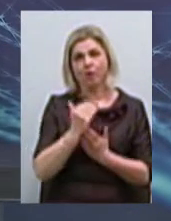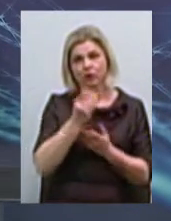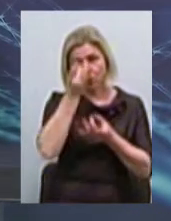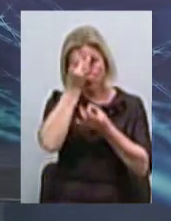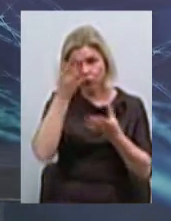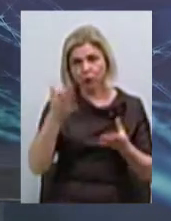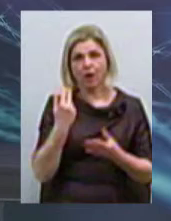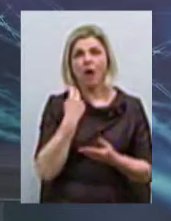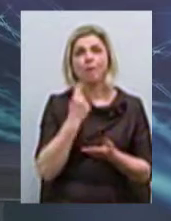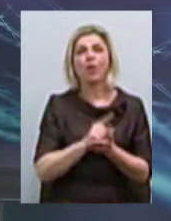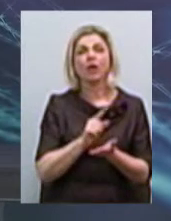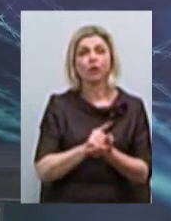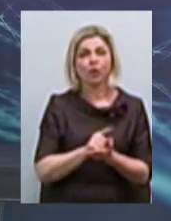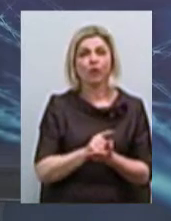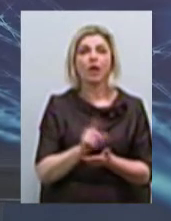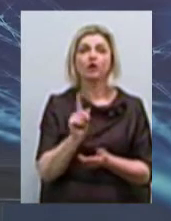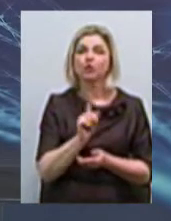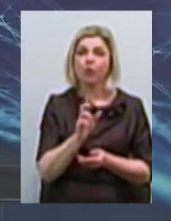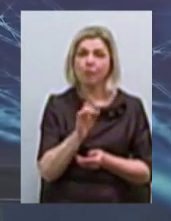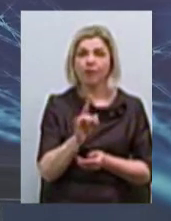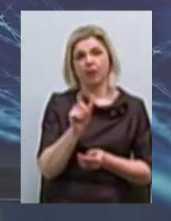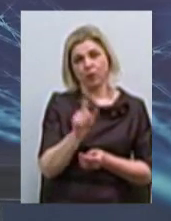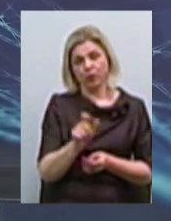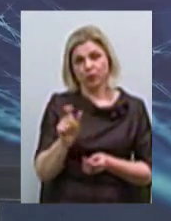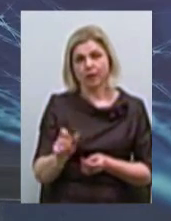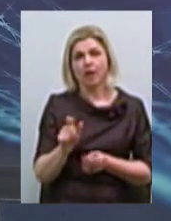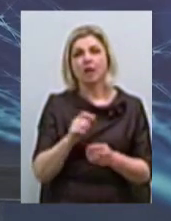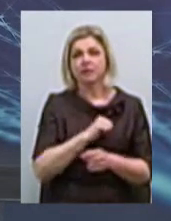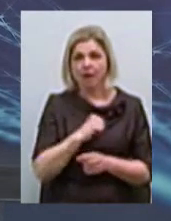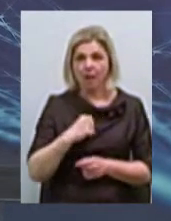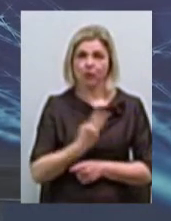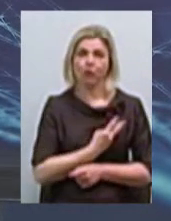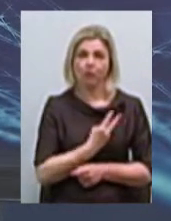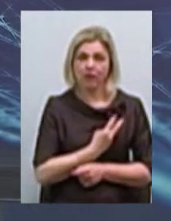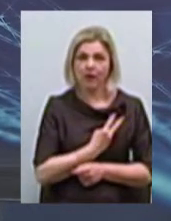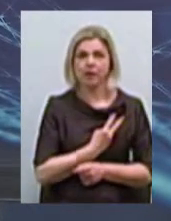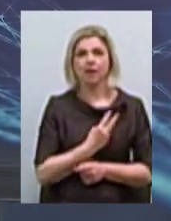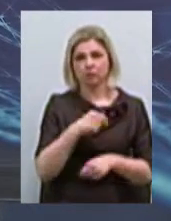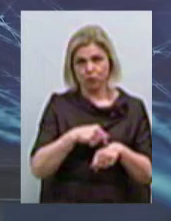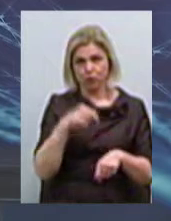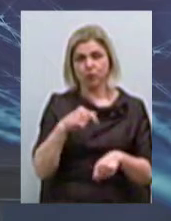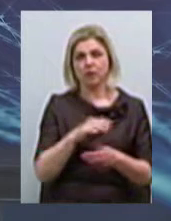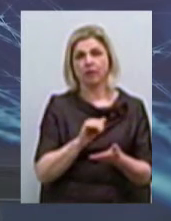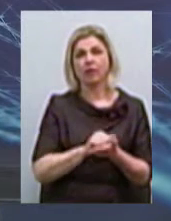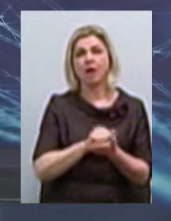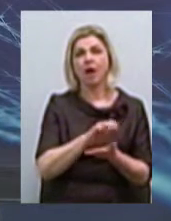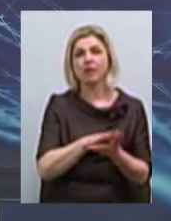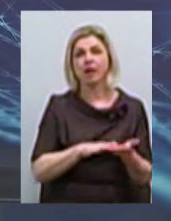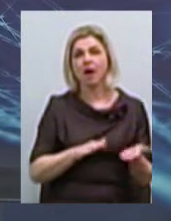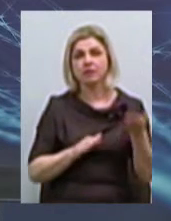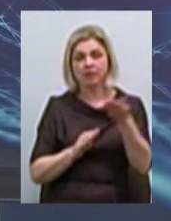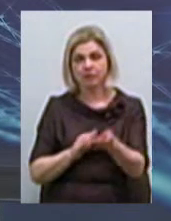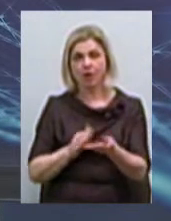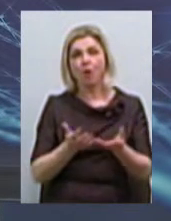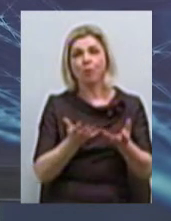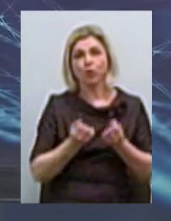культури податкової, на те, щоб люди добровільно, осознано подавали, декларували